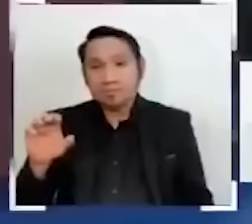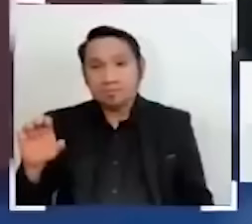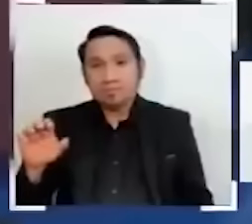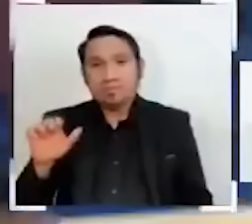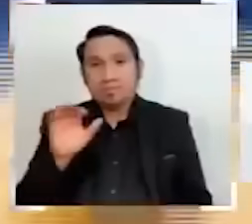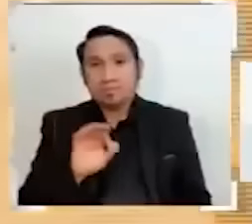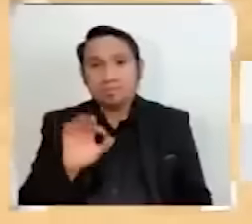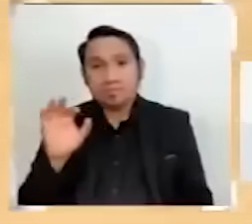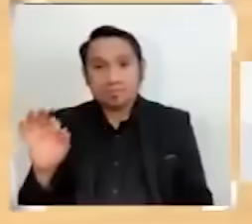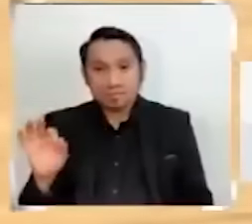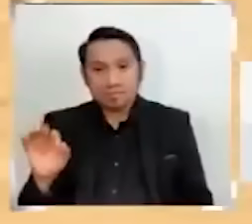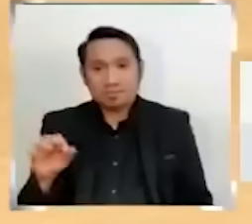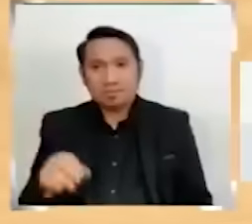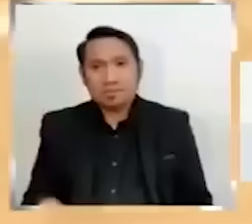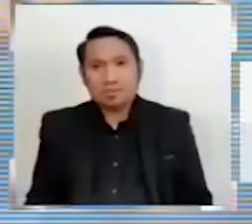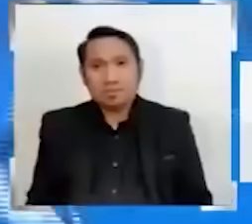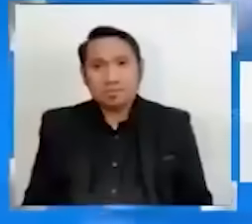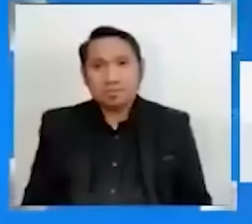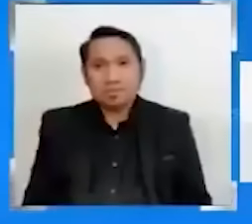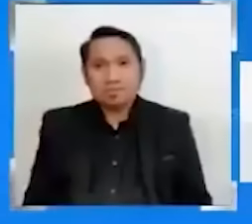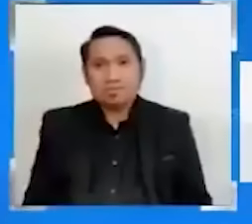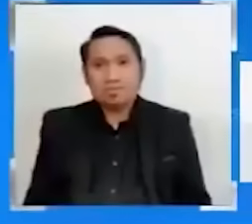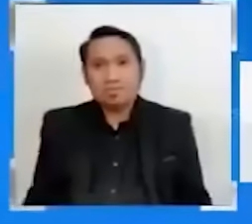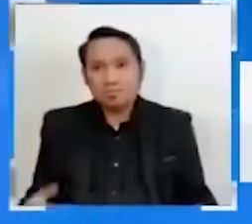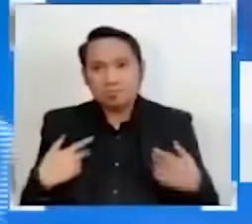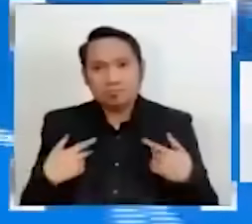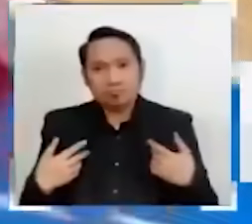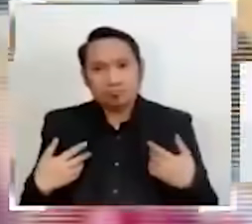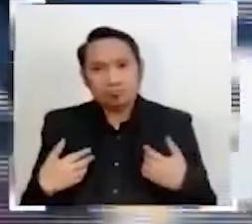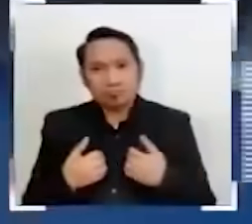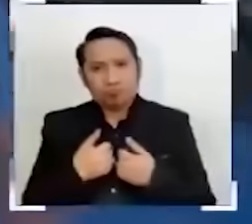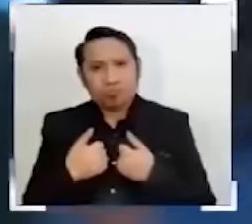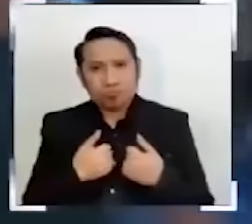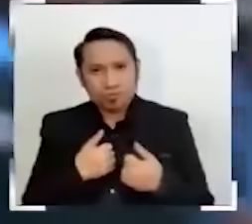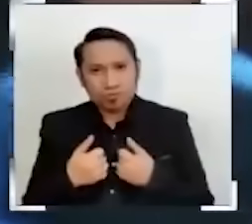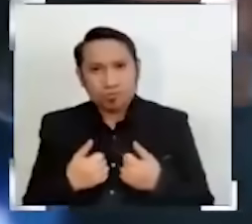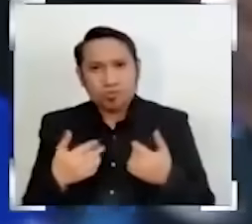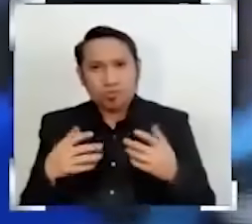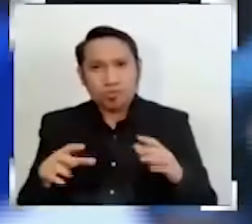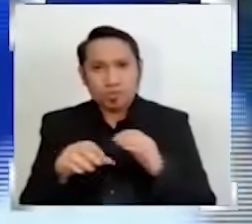Men's Basketball. Bayigpit po ang laban pero tinapos ang Mapua ang laro sa score na